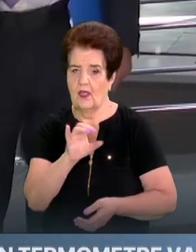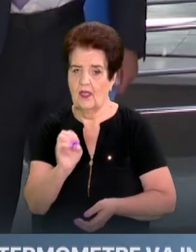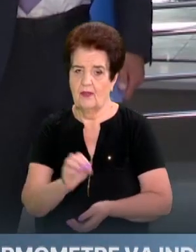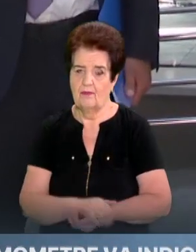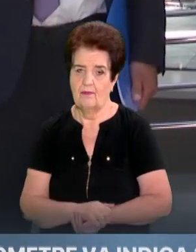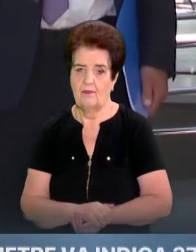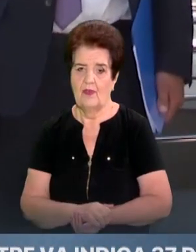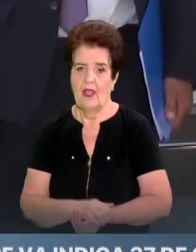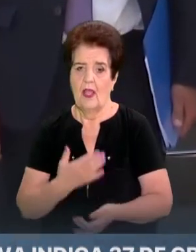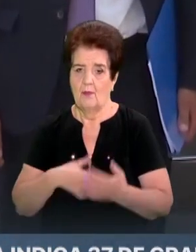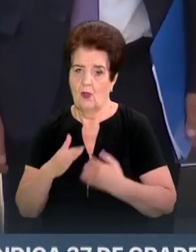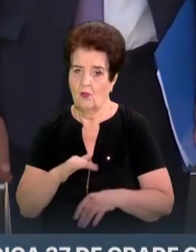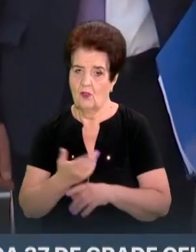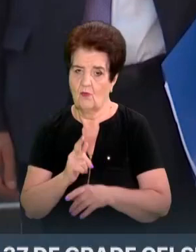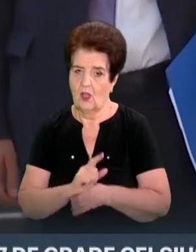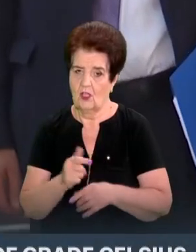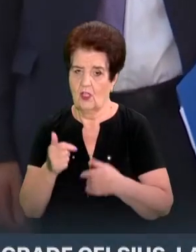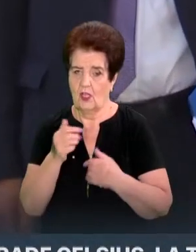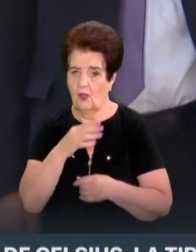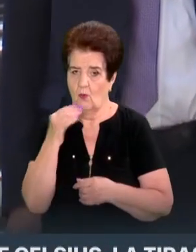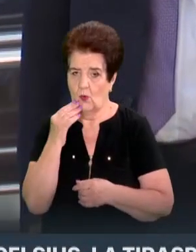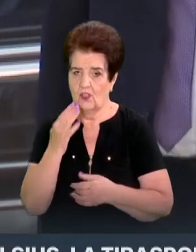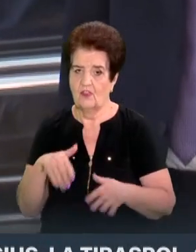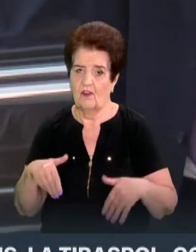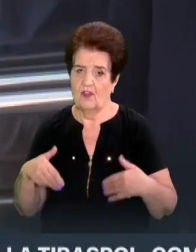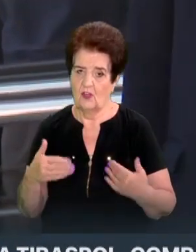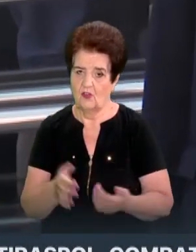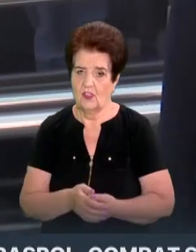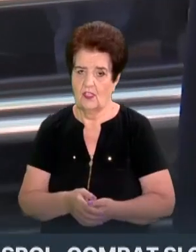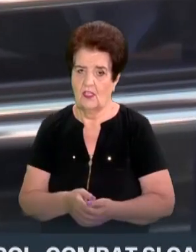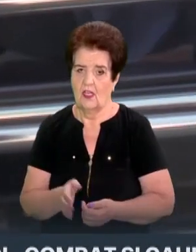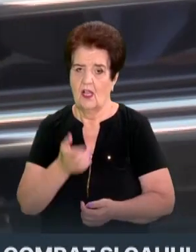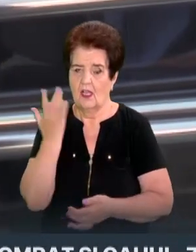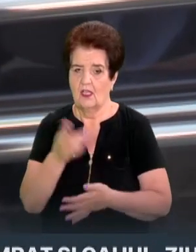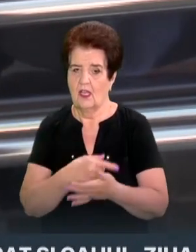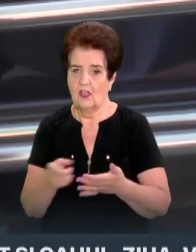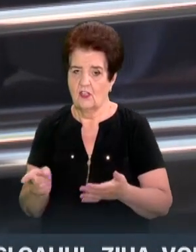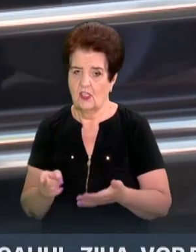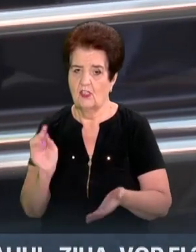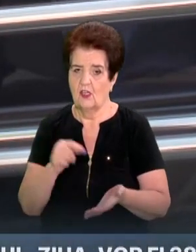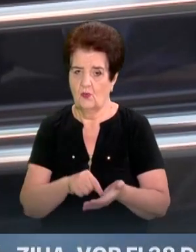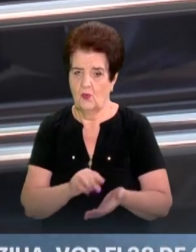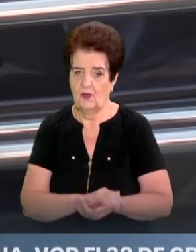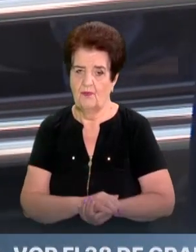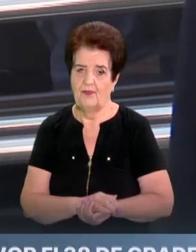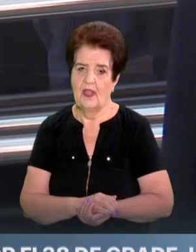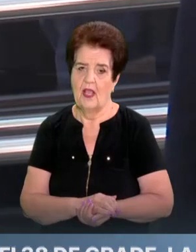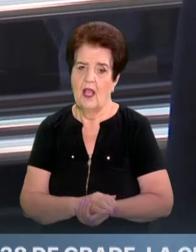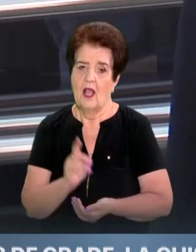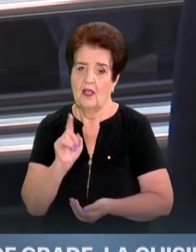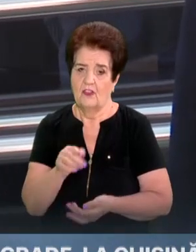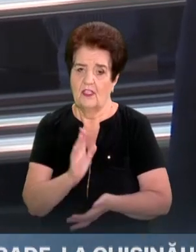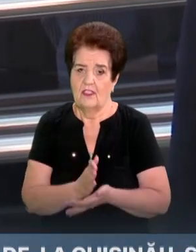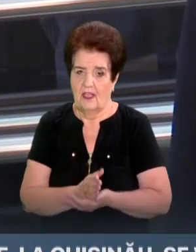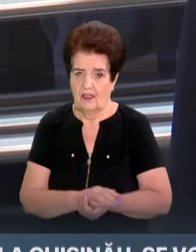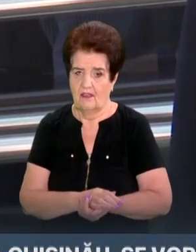Europeană. Eu mă bucur tare mult și vă felicit pentru că iată că punem accentele corect, creșterea economică. Și asta este în